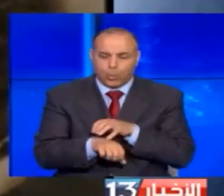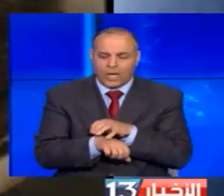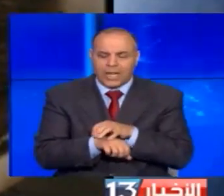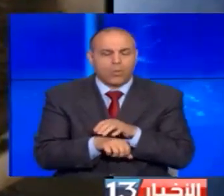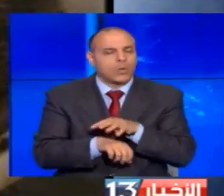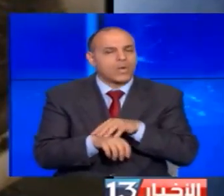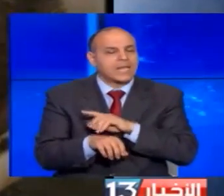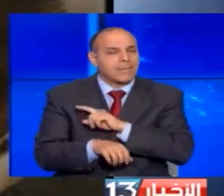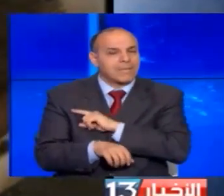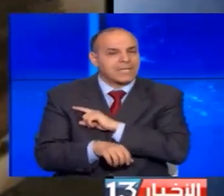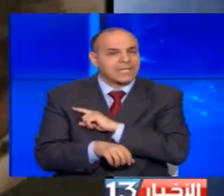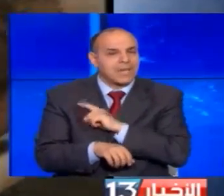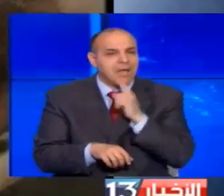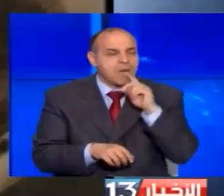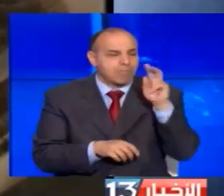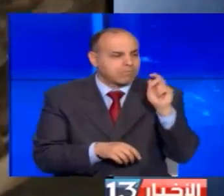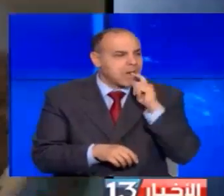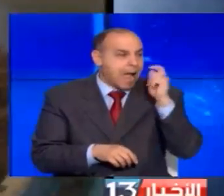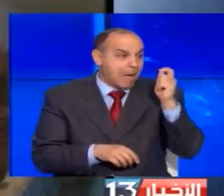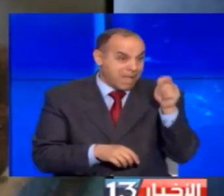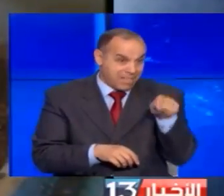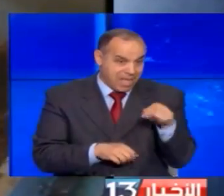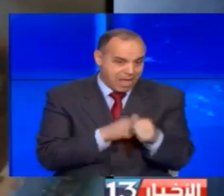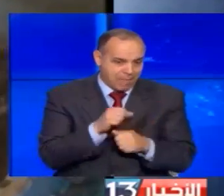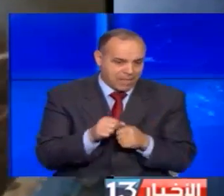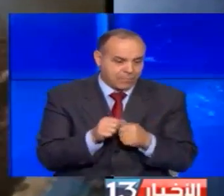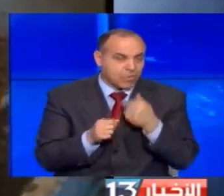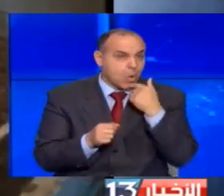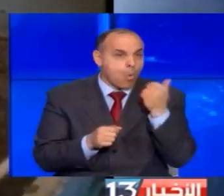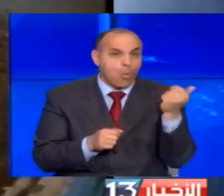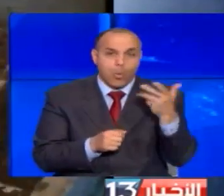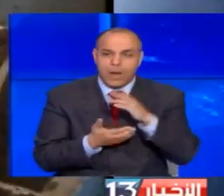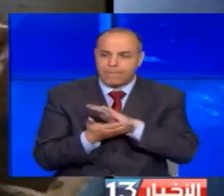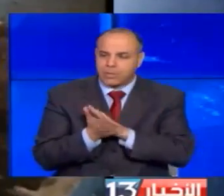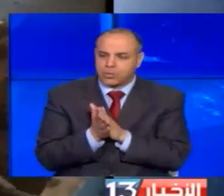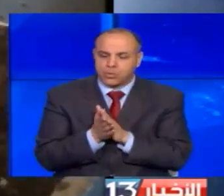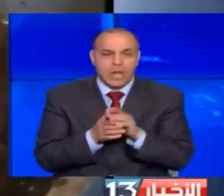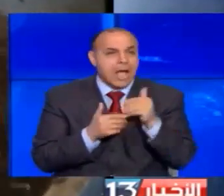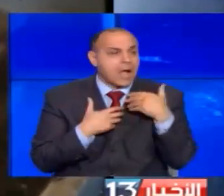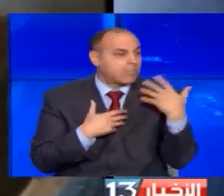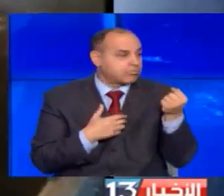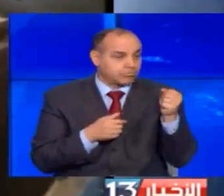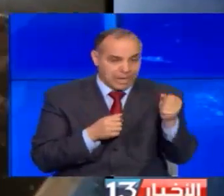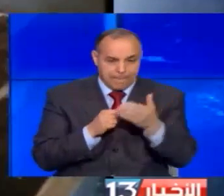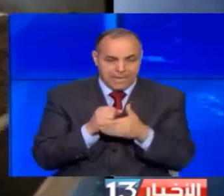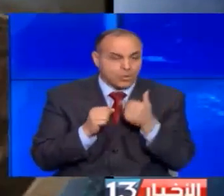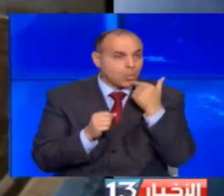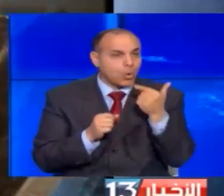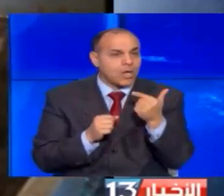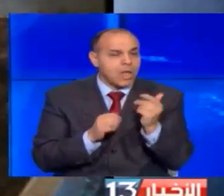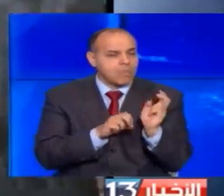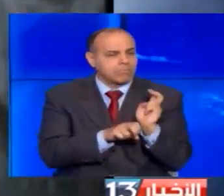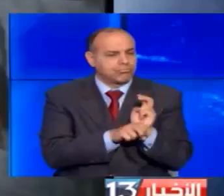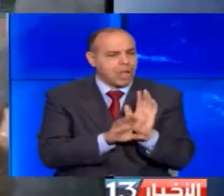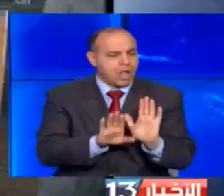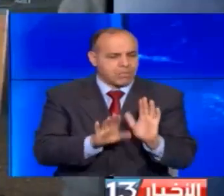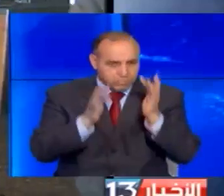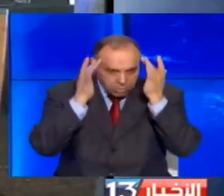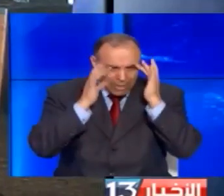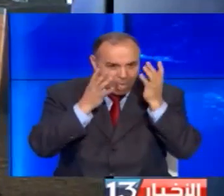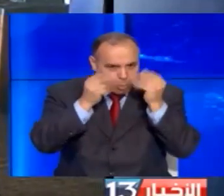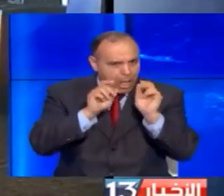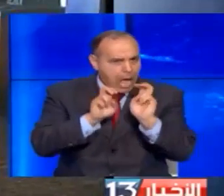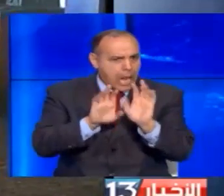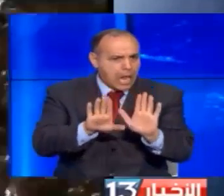مدنين في صبة الزيتون لهذا الموسم. عدد هذه المعاصر يحاول أصحابها المحافظة عليها من